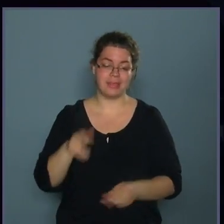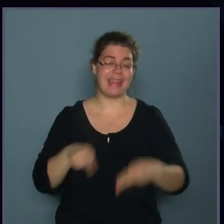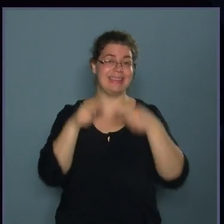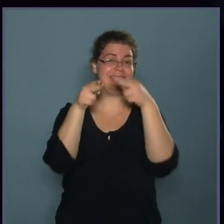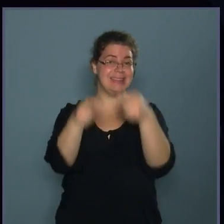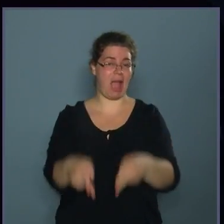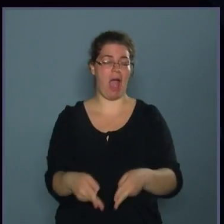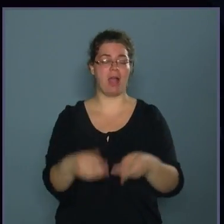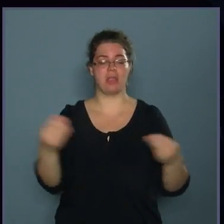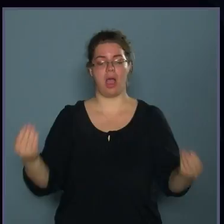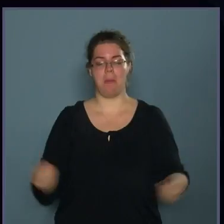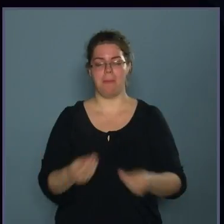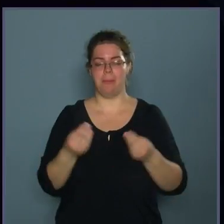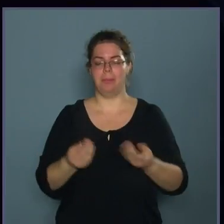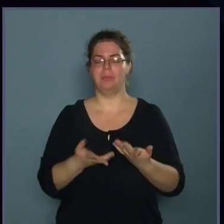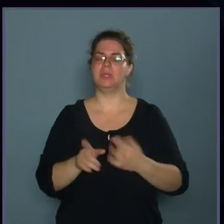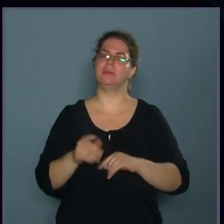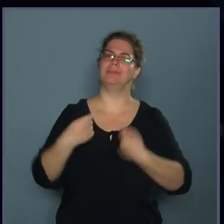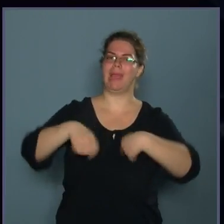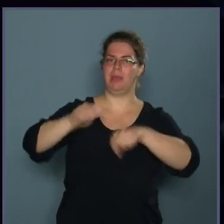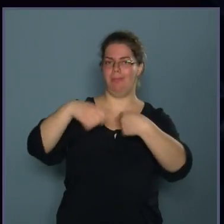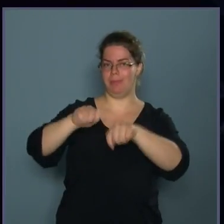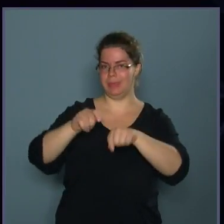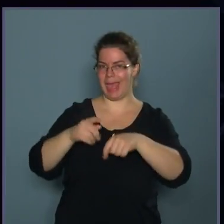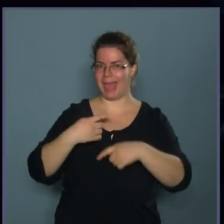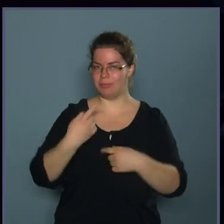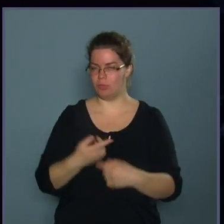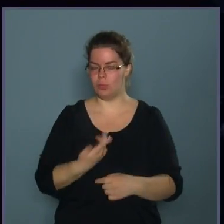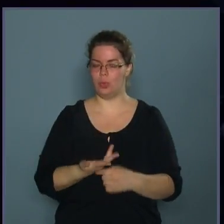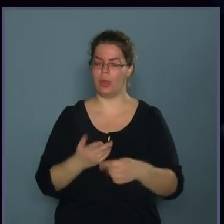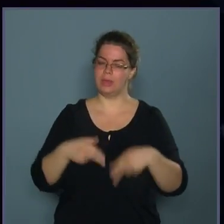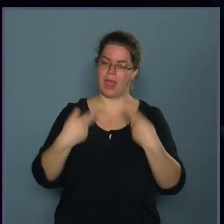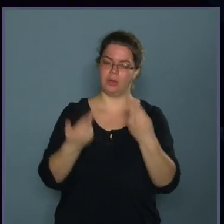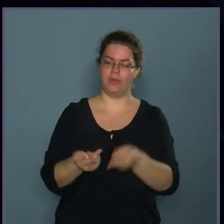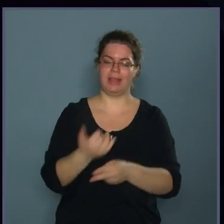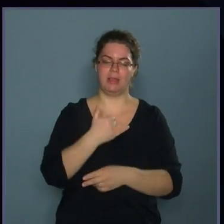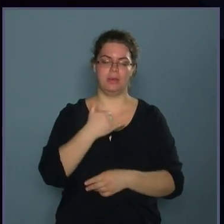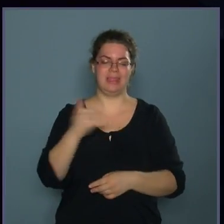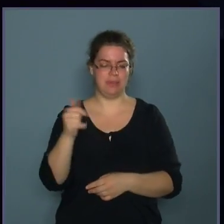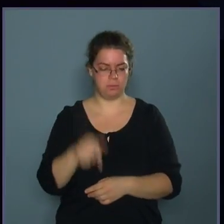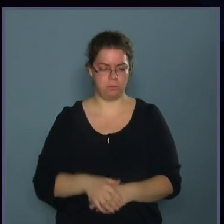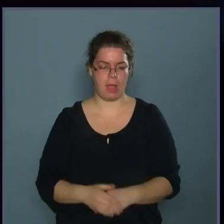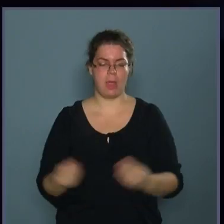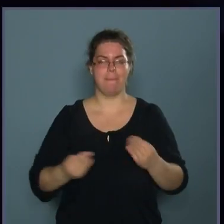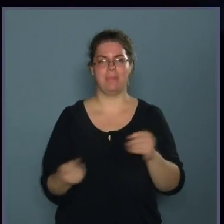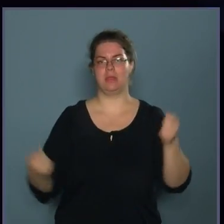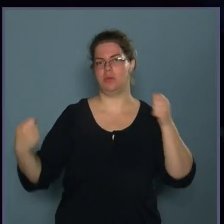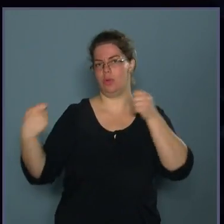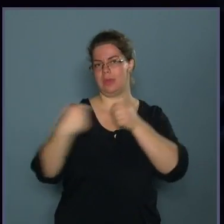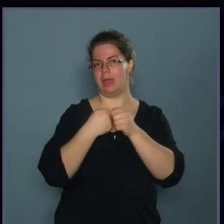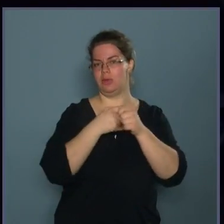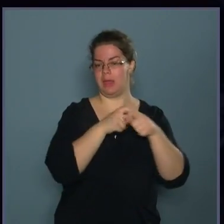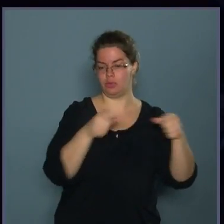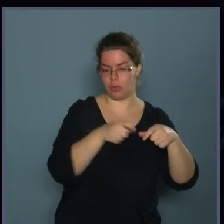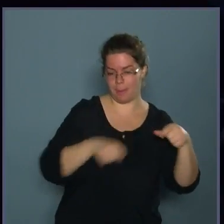hidat, amelyet megépíthetünk az elkövetkezendő esztendőben, amely összeköti a